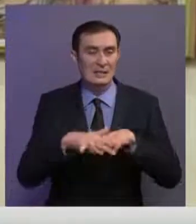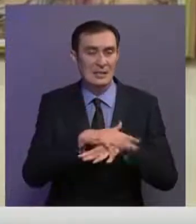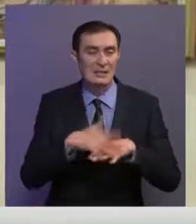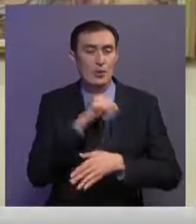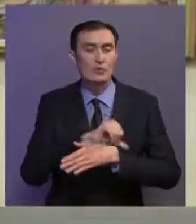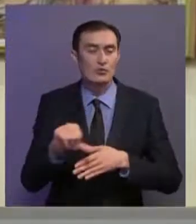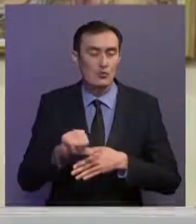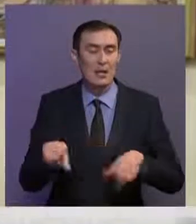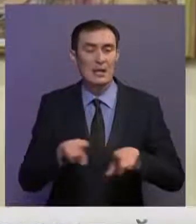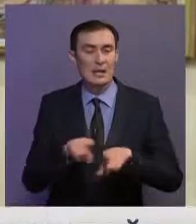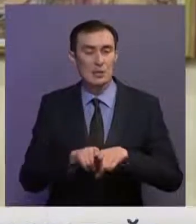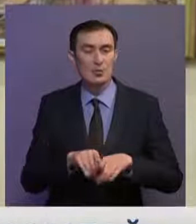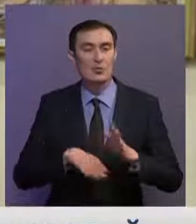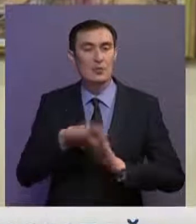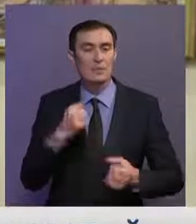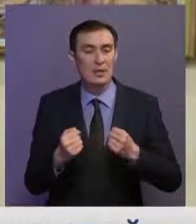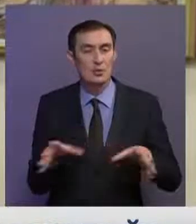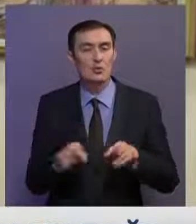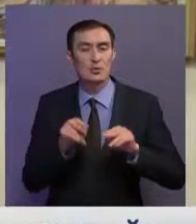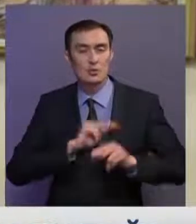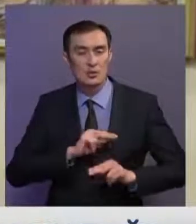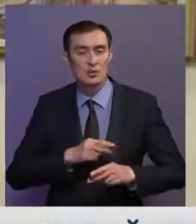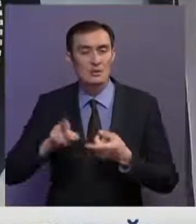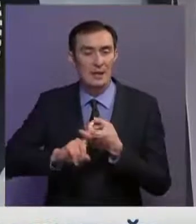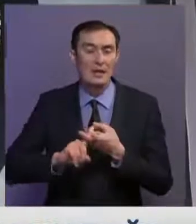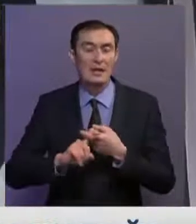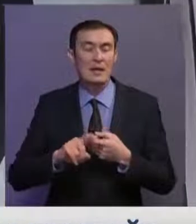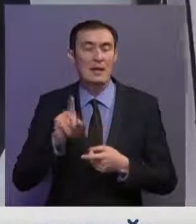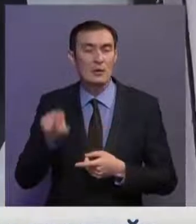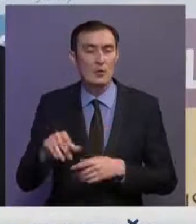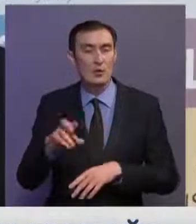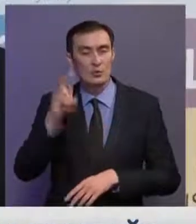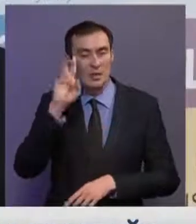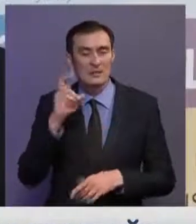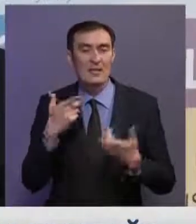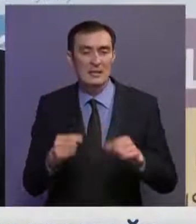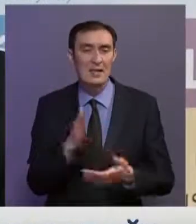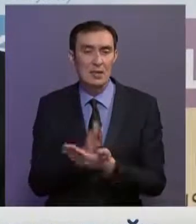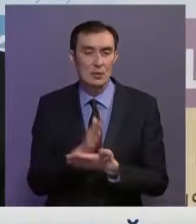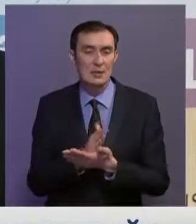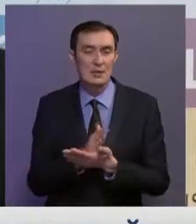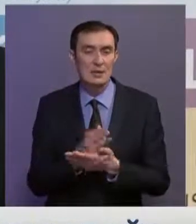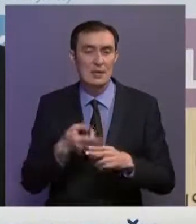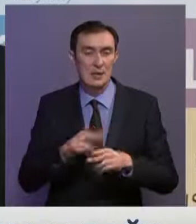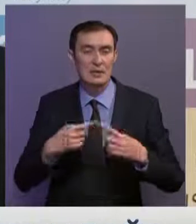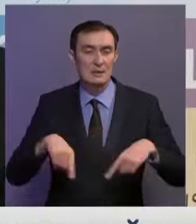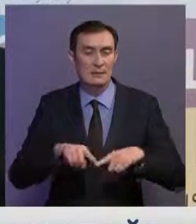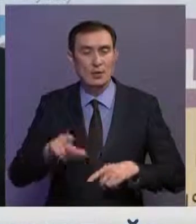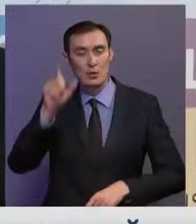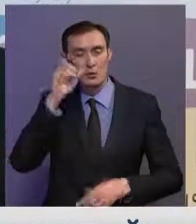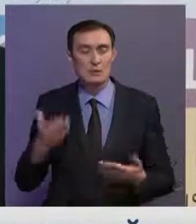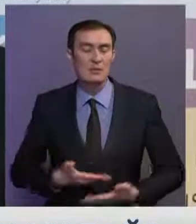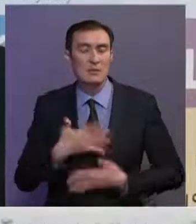рубежом а также укрепление сотрудничества с народом той страны чирва 8 вас там в турции проживает